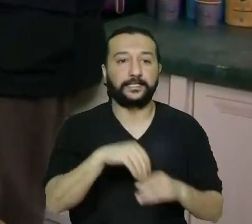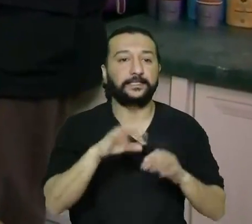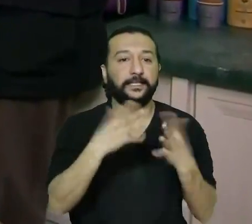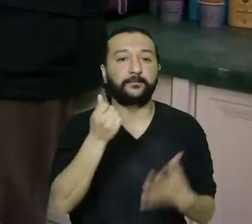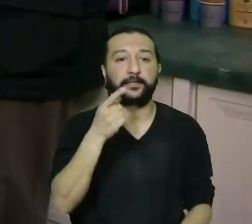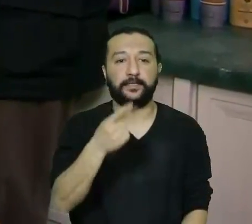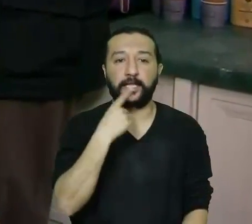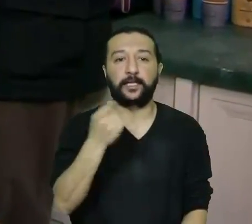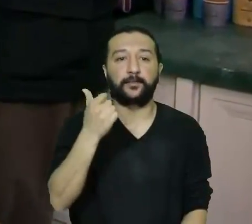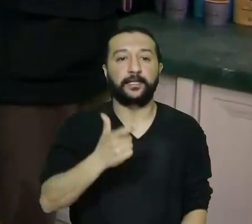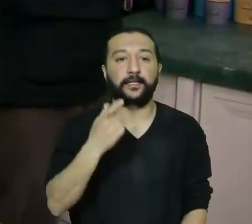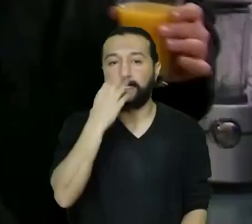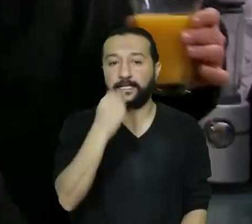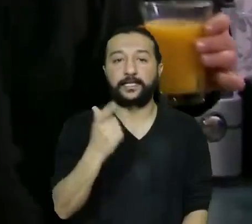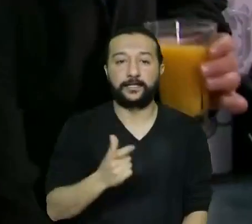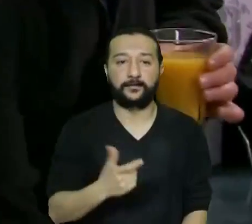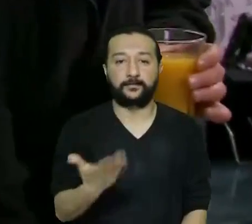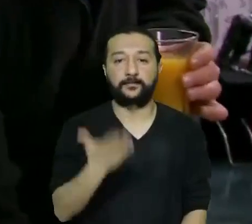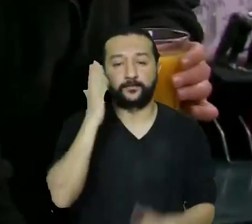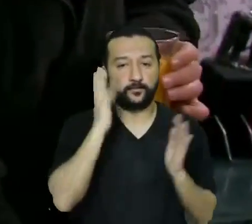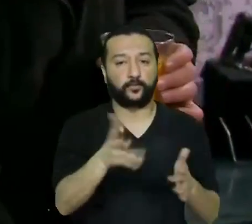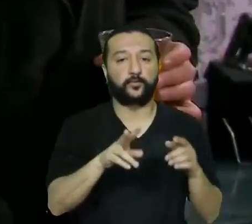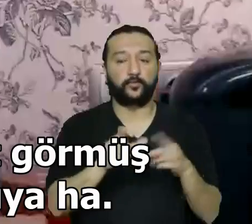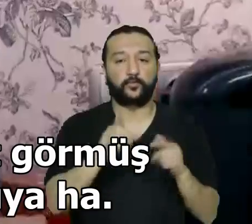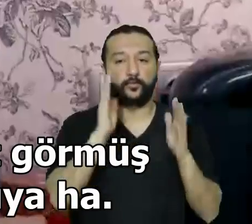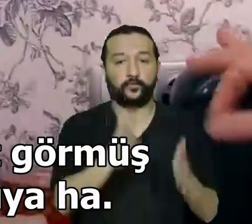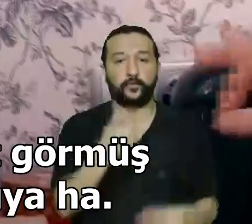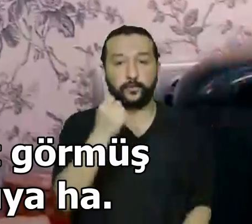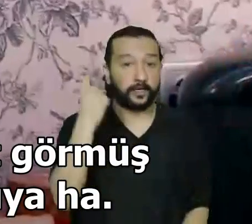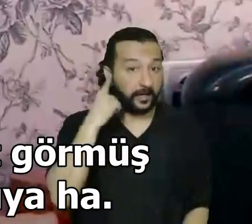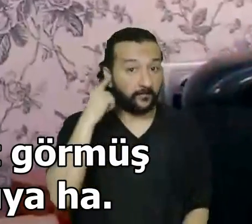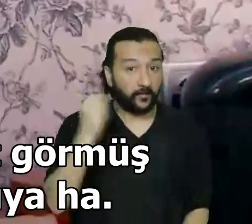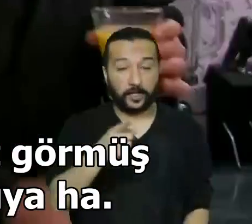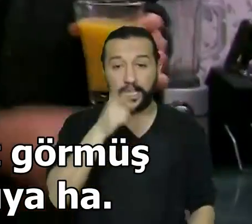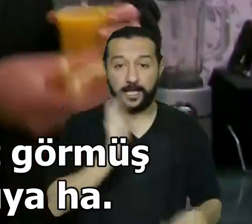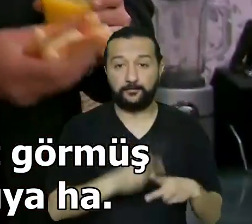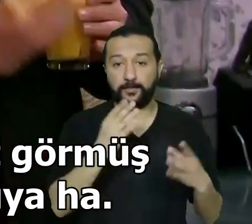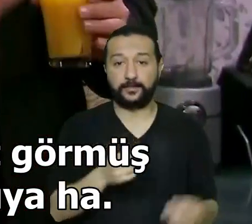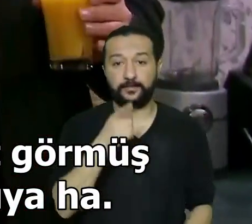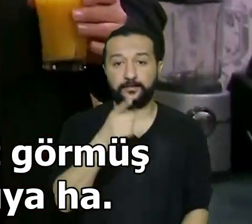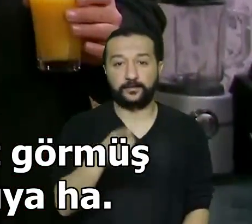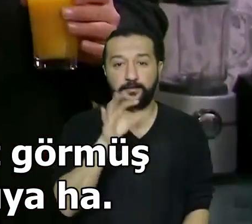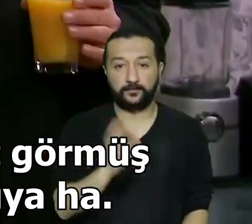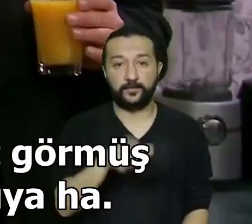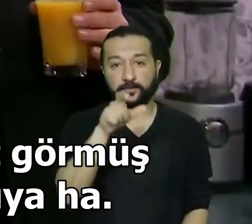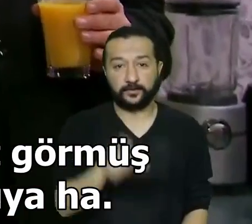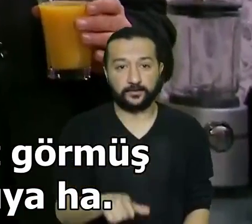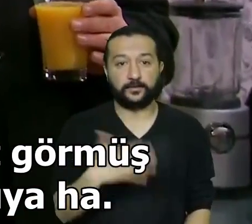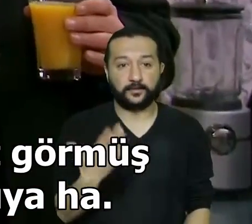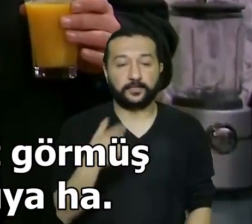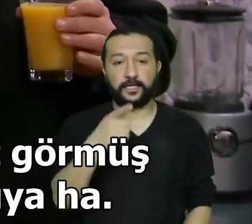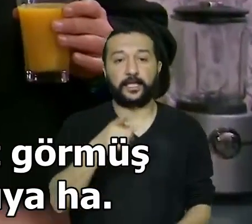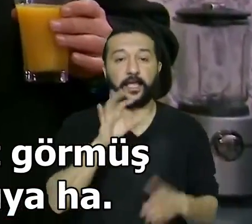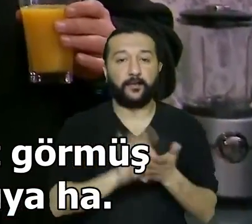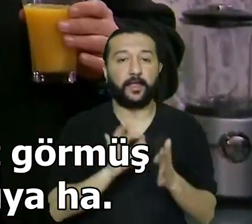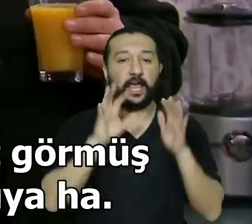ne parası? Para nerede, ödül nerede? Yuh şükür be. Para lafını duydun ya. Yani böyle çiğ et görmüş zombi